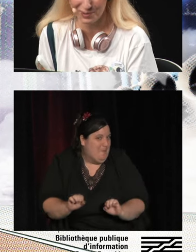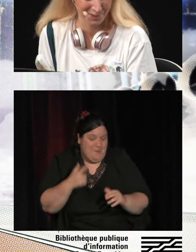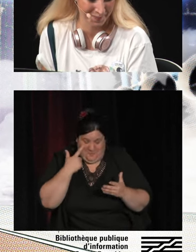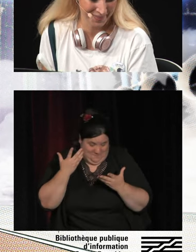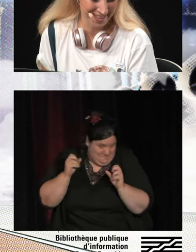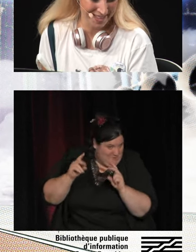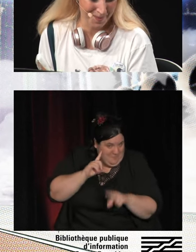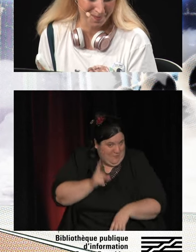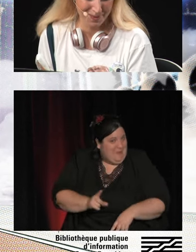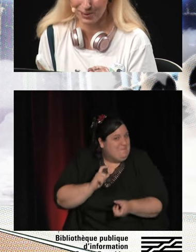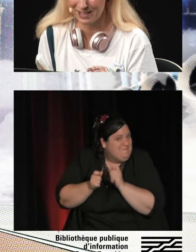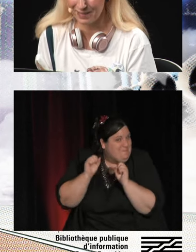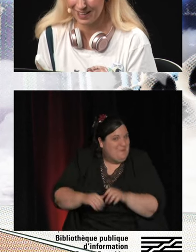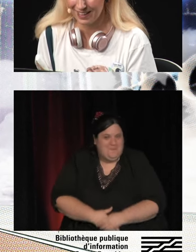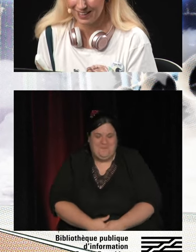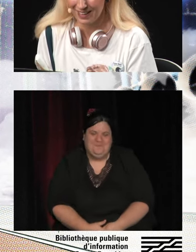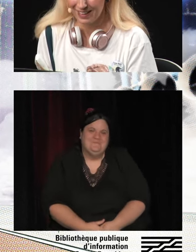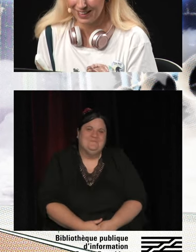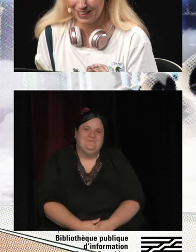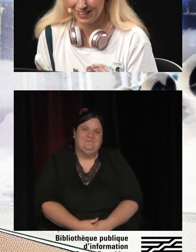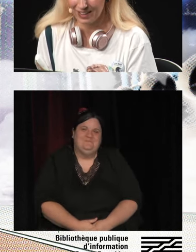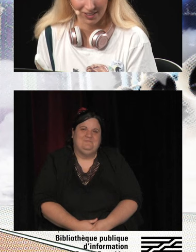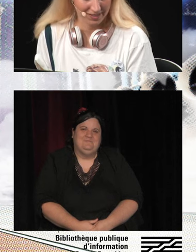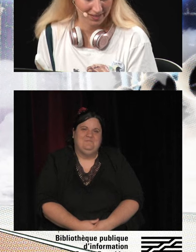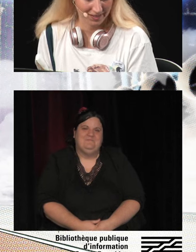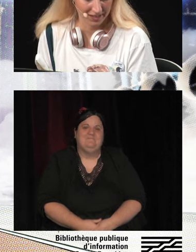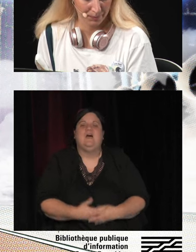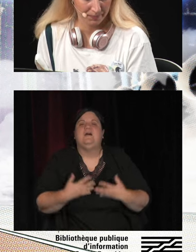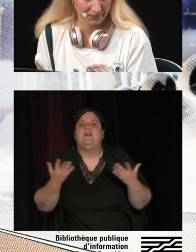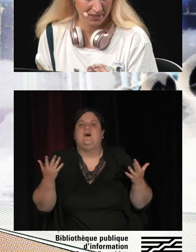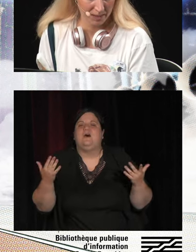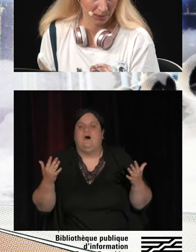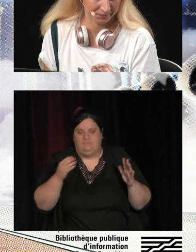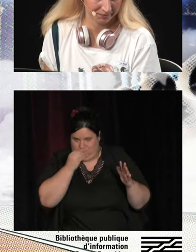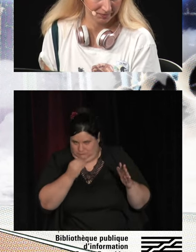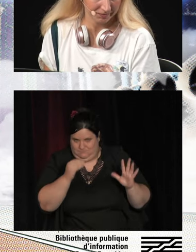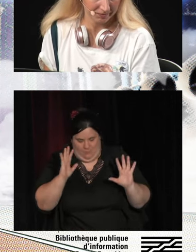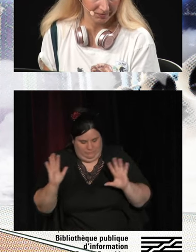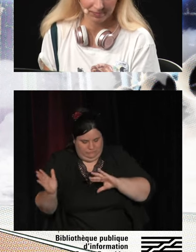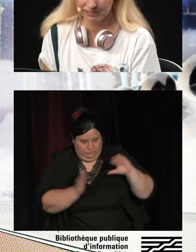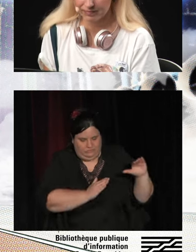ouverte à la discussion. Pas de problème. Alors, hop, c'est bon.